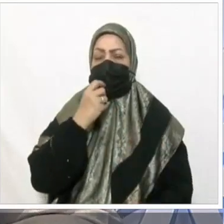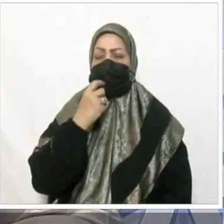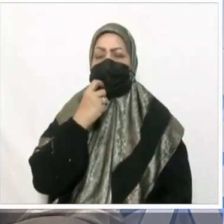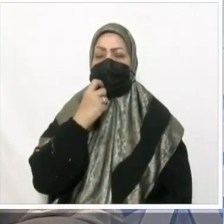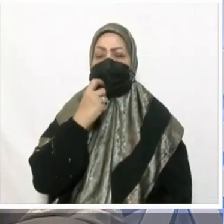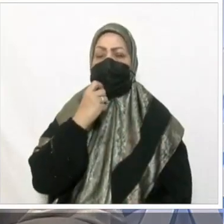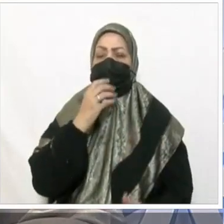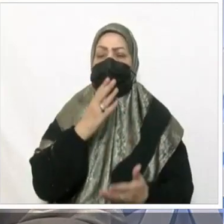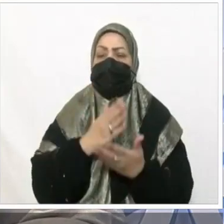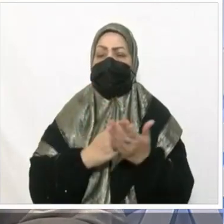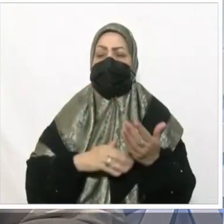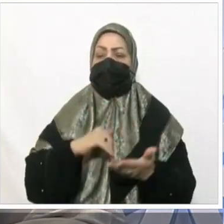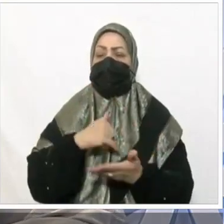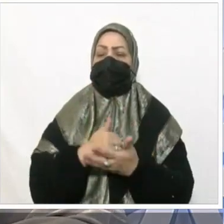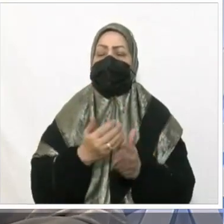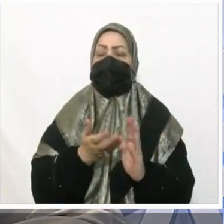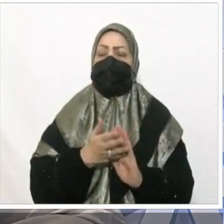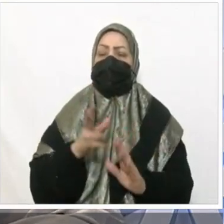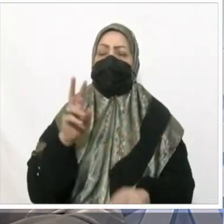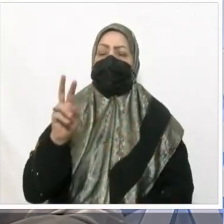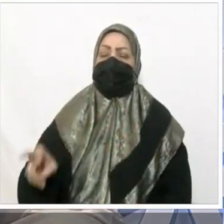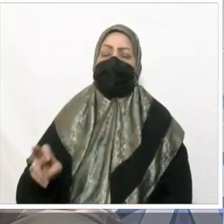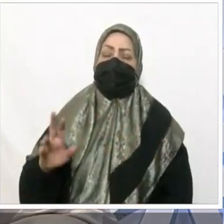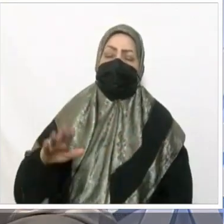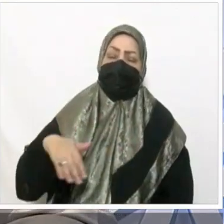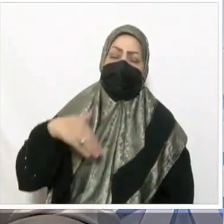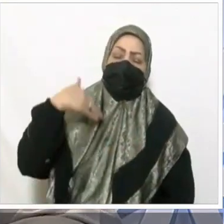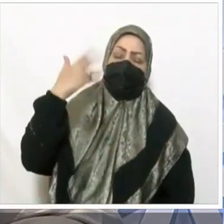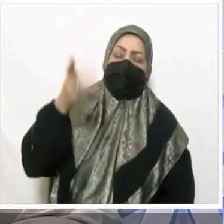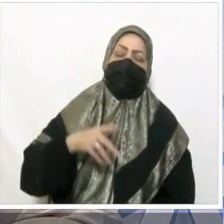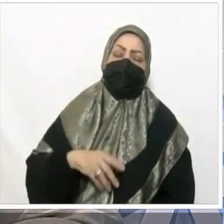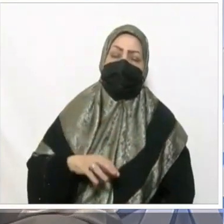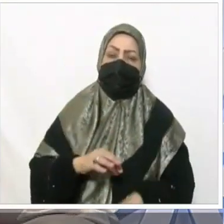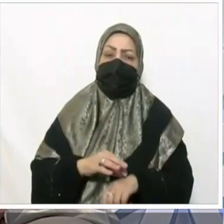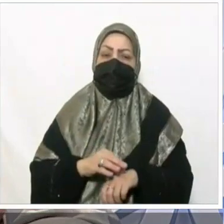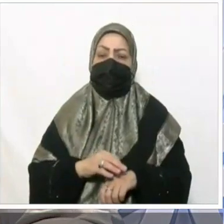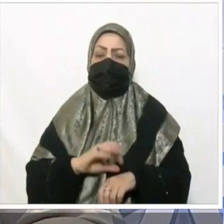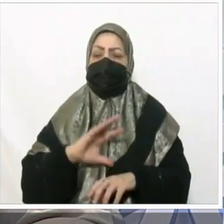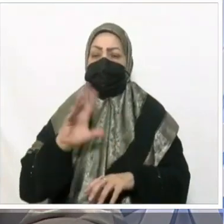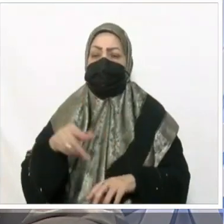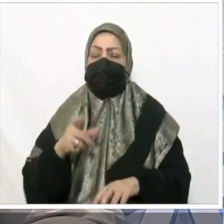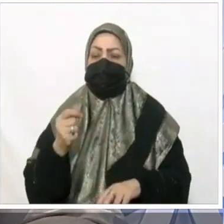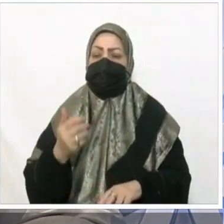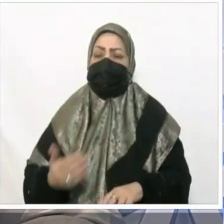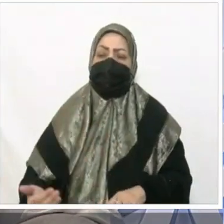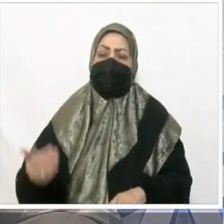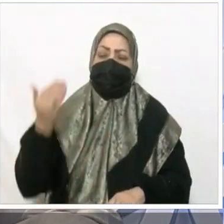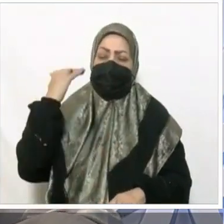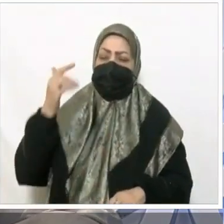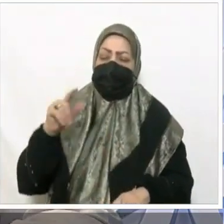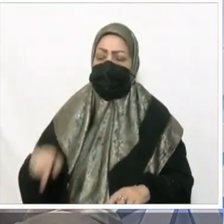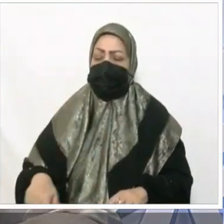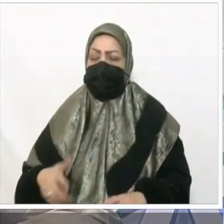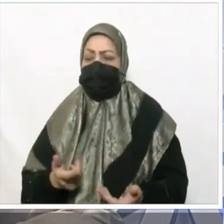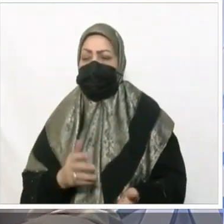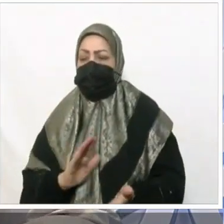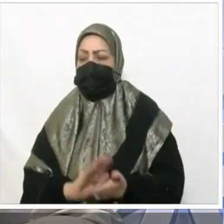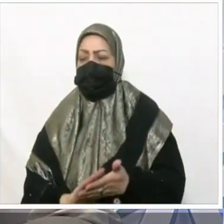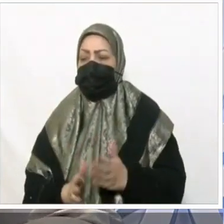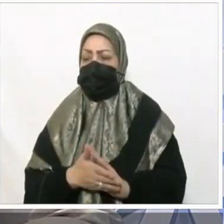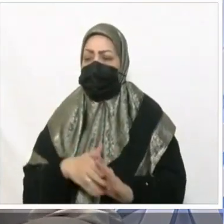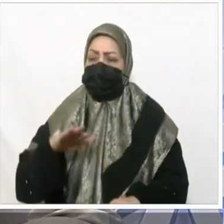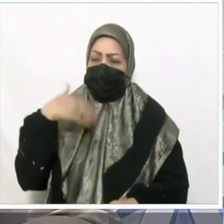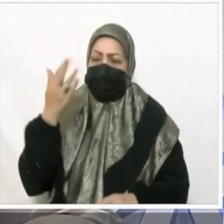الإنسان يتصرف في ماله كله حال حياته. والدليل على أن إبقاء جزء